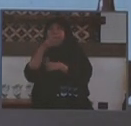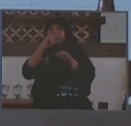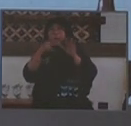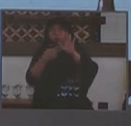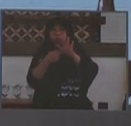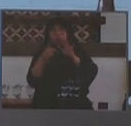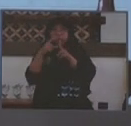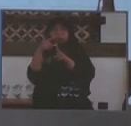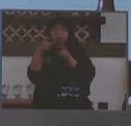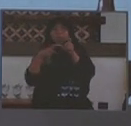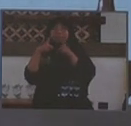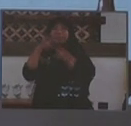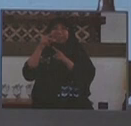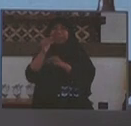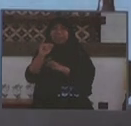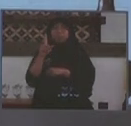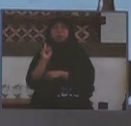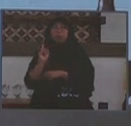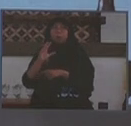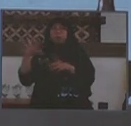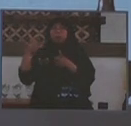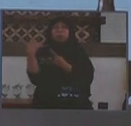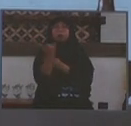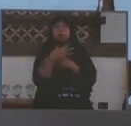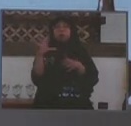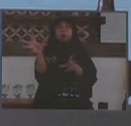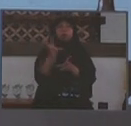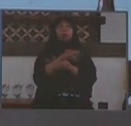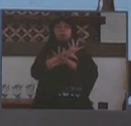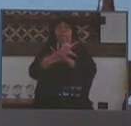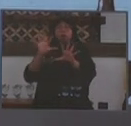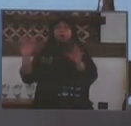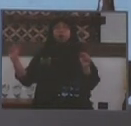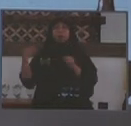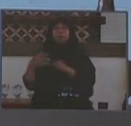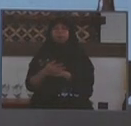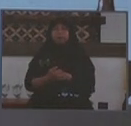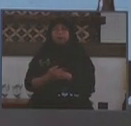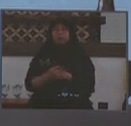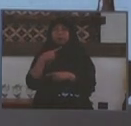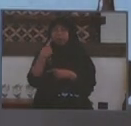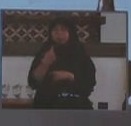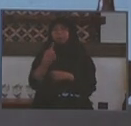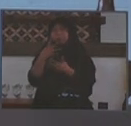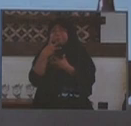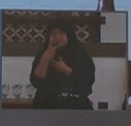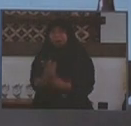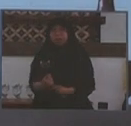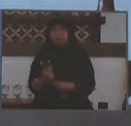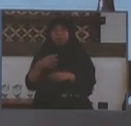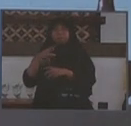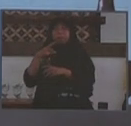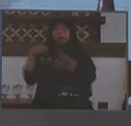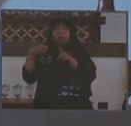karena masyarakatnya jumlahnya banyak karena lokasinya masih ada kita harapkan kawasan industri ini akan